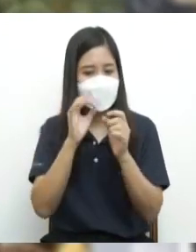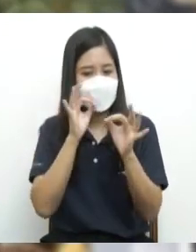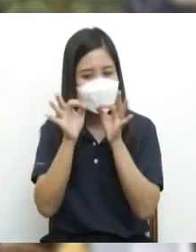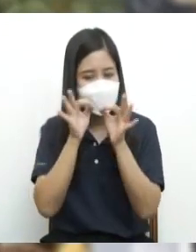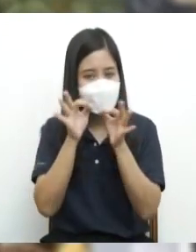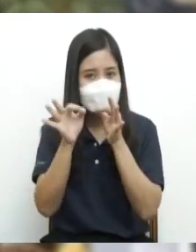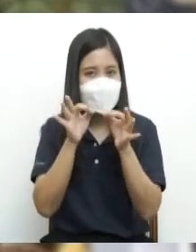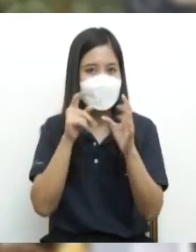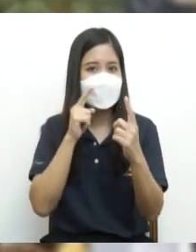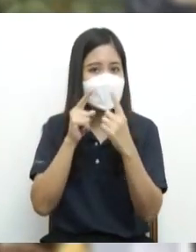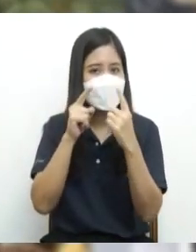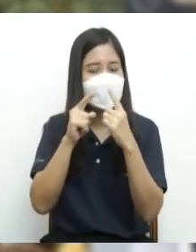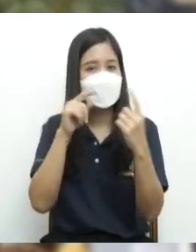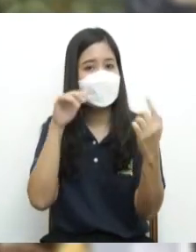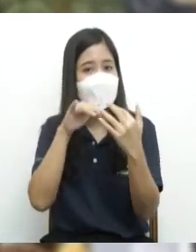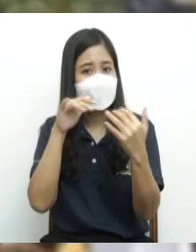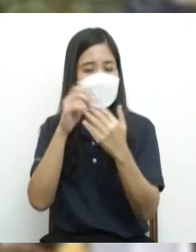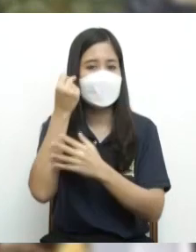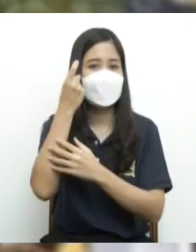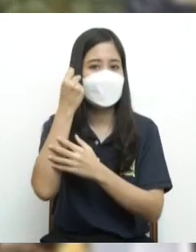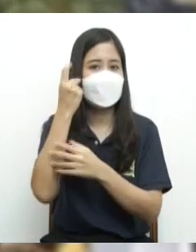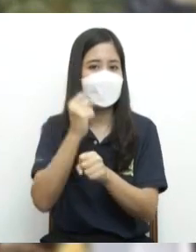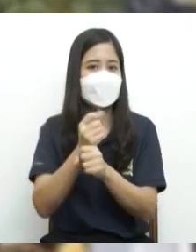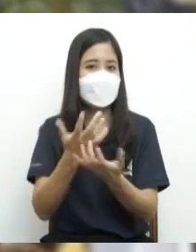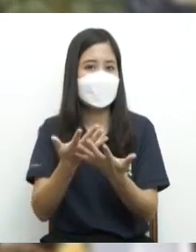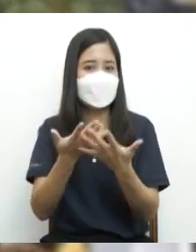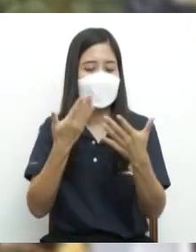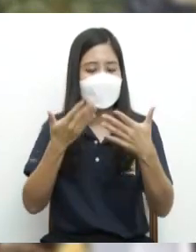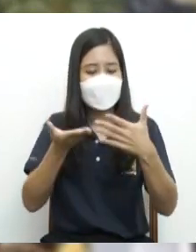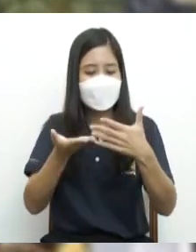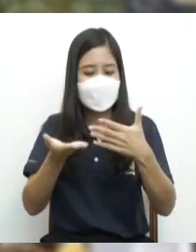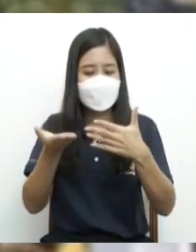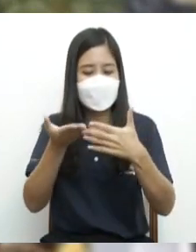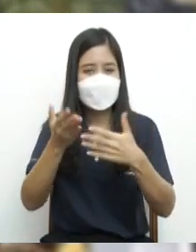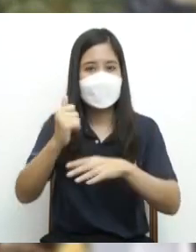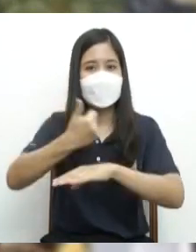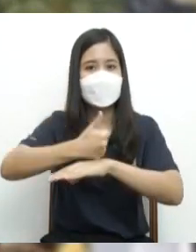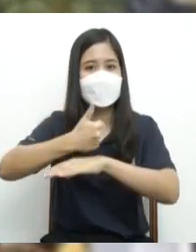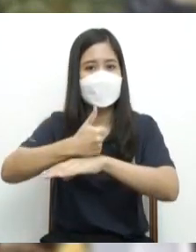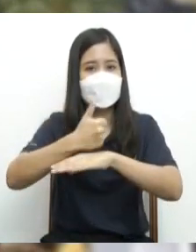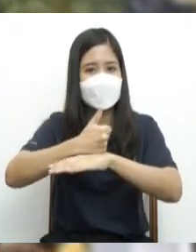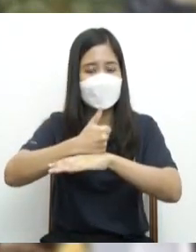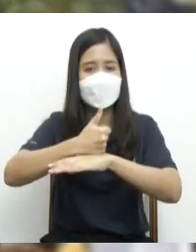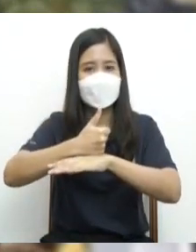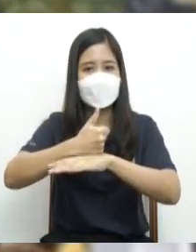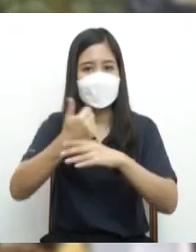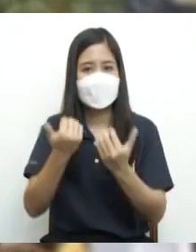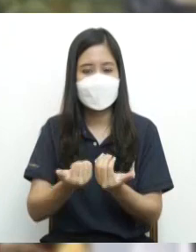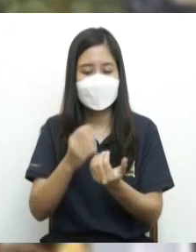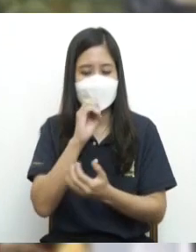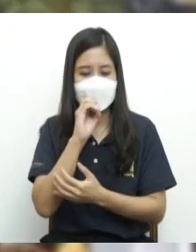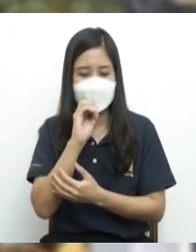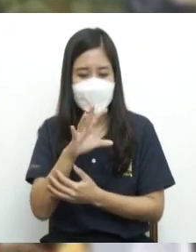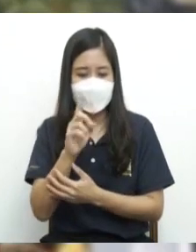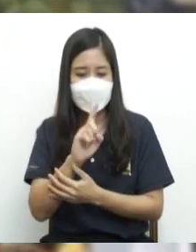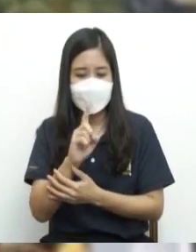าท่านหรือเมื่อเราขยับขึ้นมาเป็นนักบริหารระดับต้นระดับกลางอะไรก็แล้วแต่เนี่ยสิ่งที่เรากำลังจะมองว่า